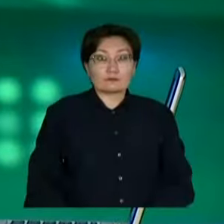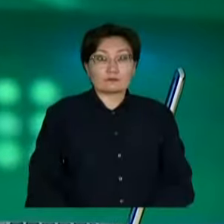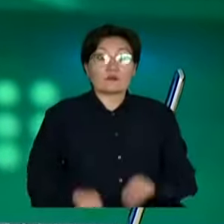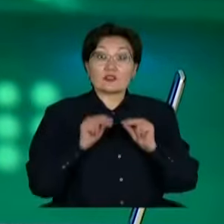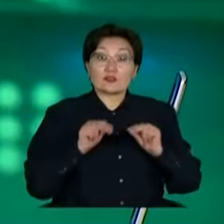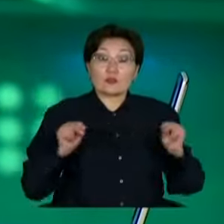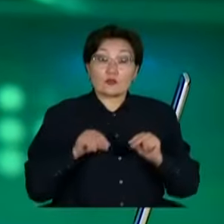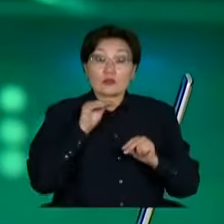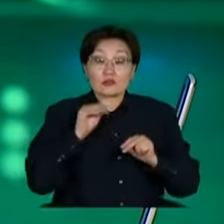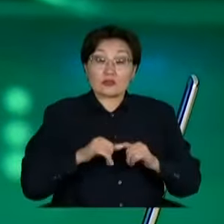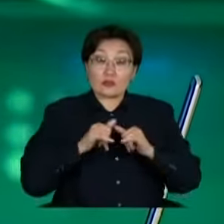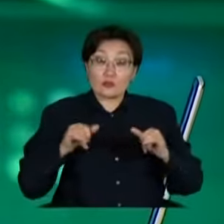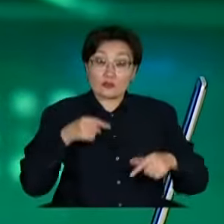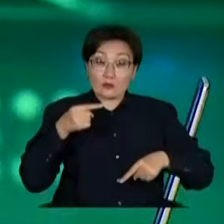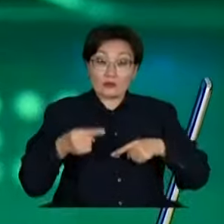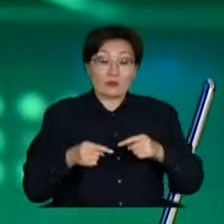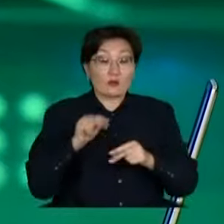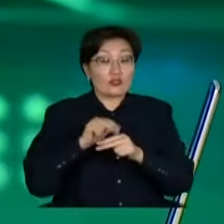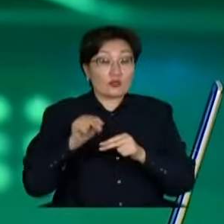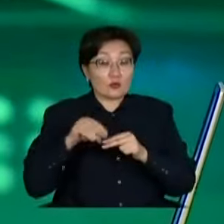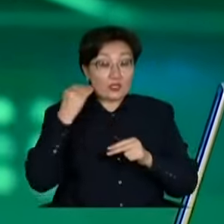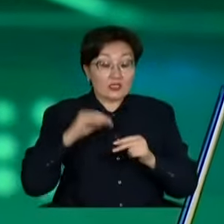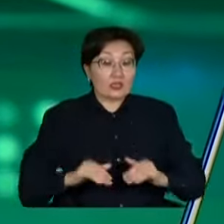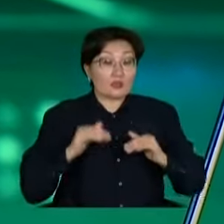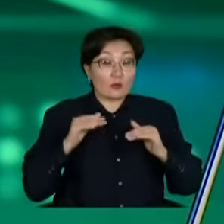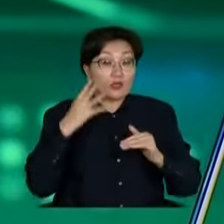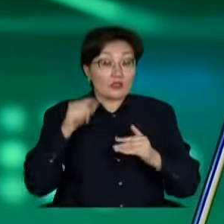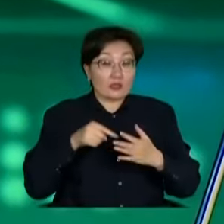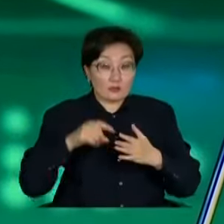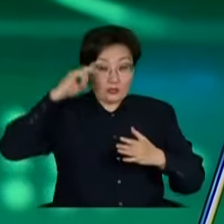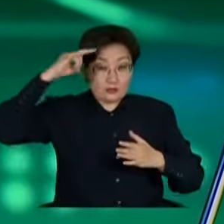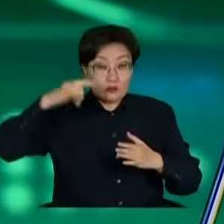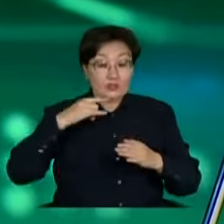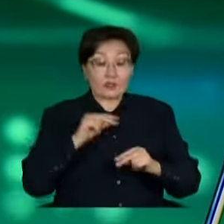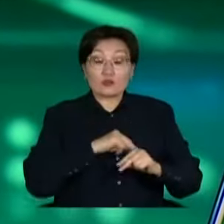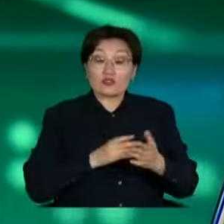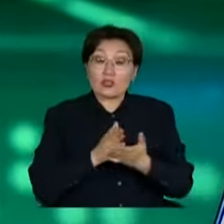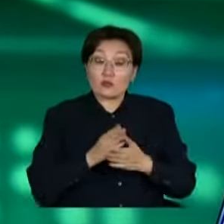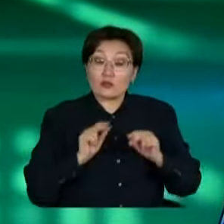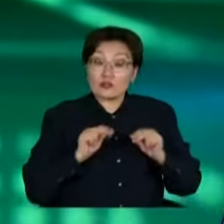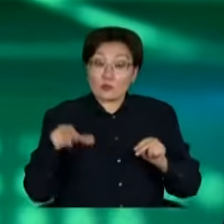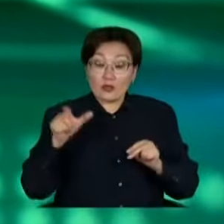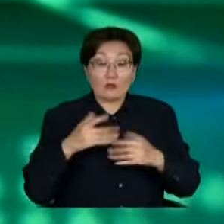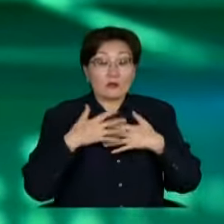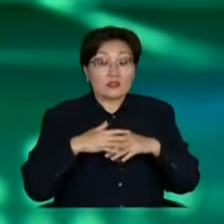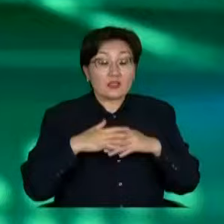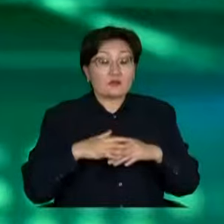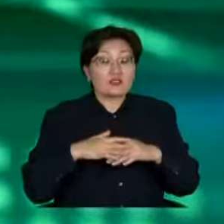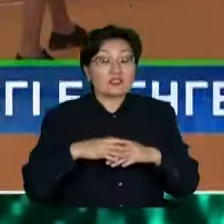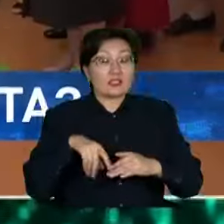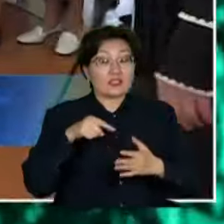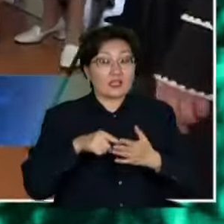Мұғалімдердің кәсібилігін шыңдау арқылы білім сапасын арттырамыз. Алматыда Қазақстанның еңбек сіңірген ұстазы, математик, қаладағы